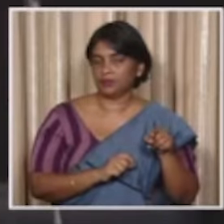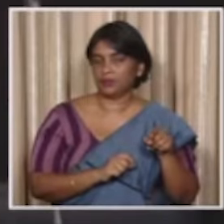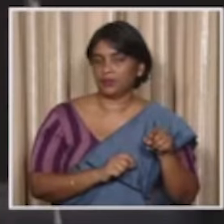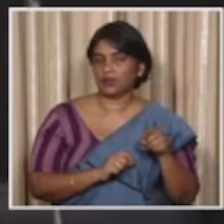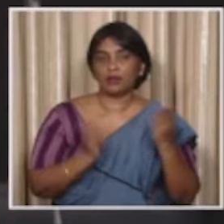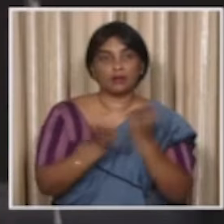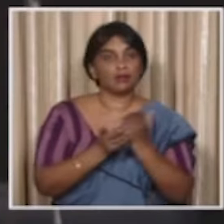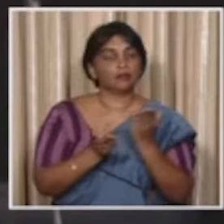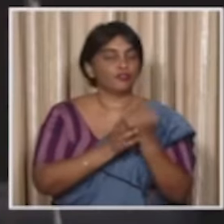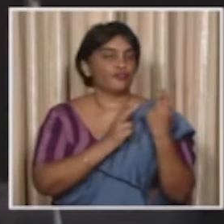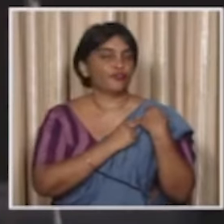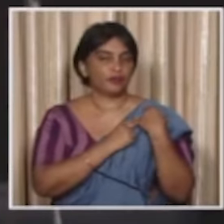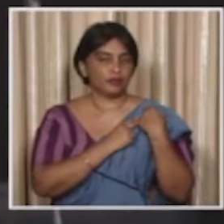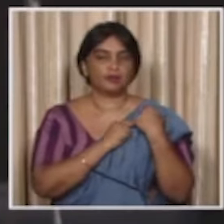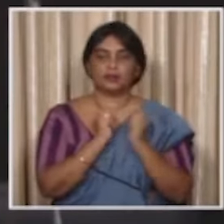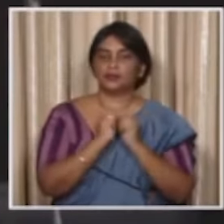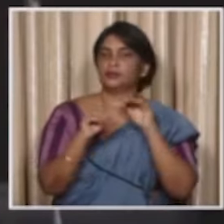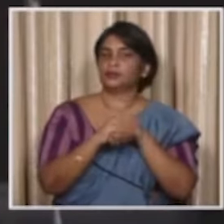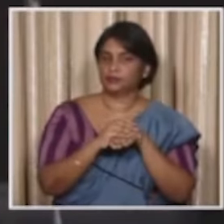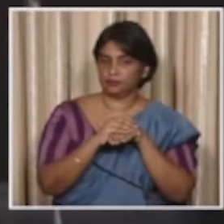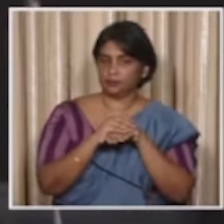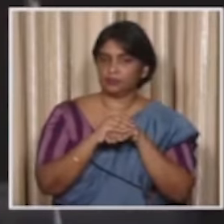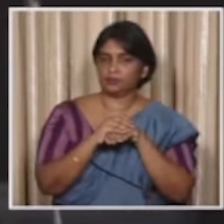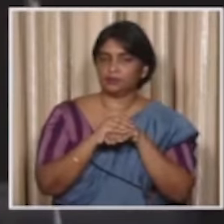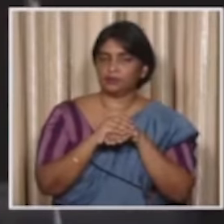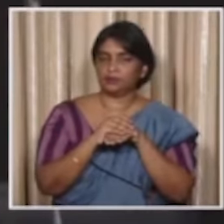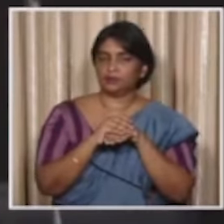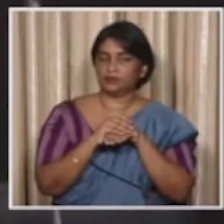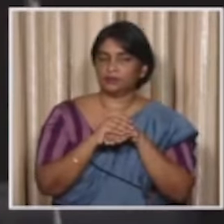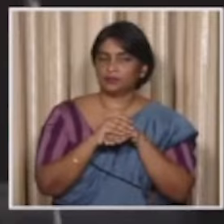ලේකන බාර සේවක හැටියට වැඩ